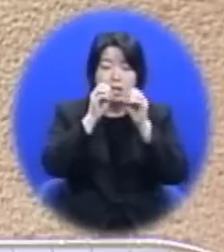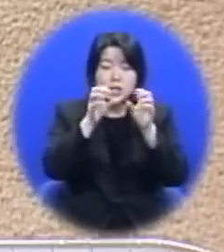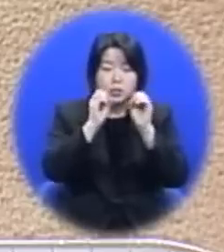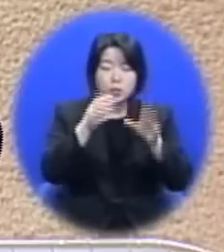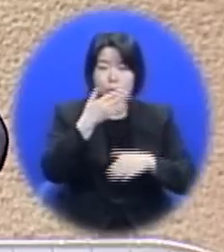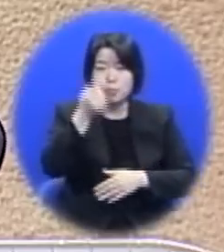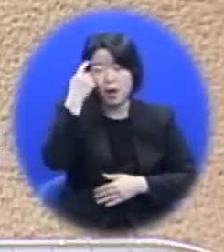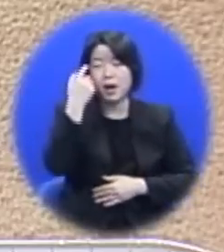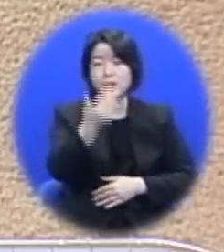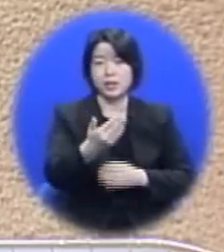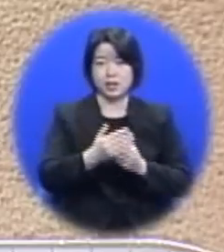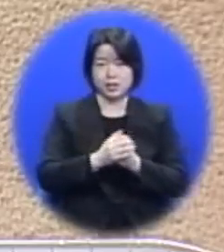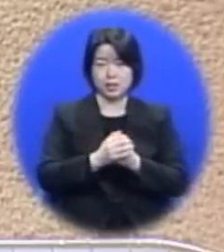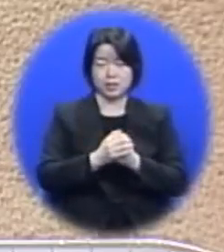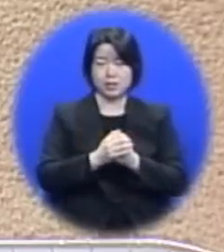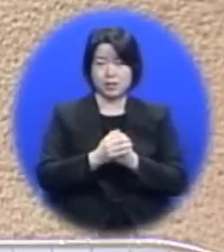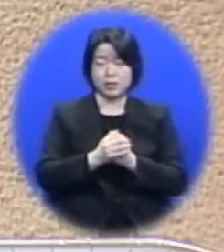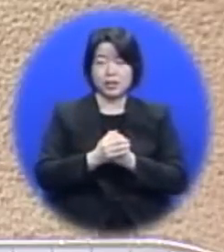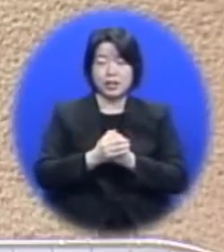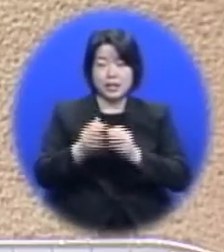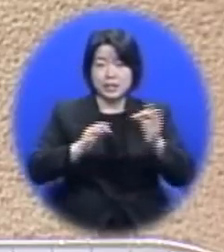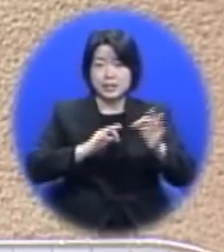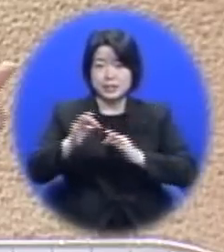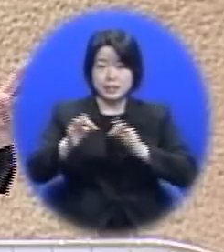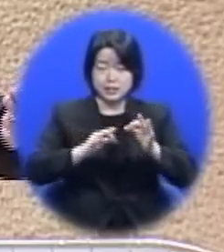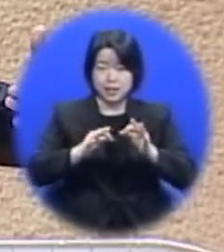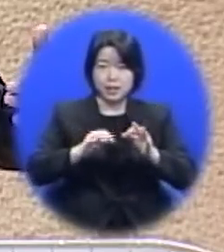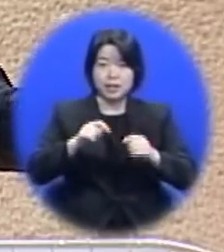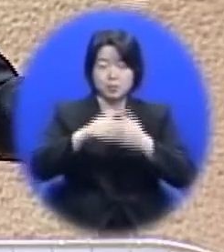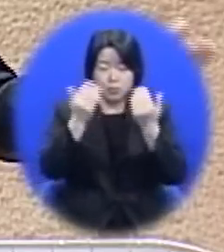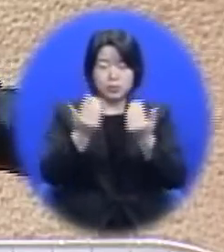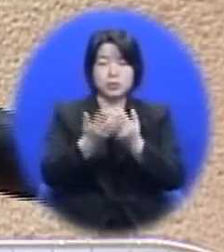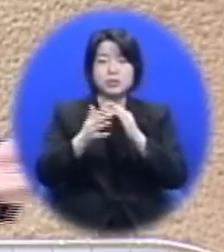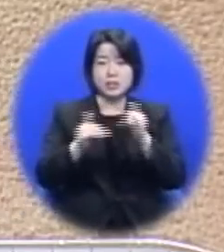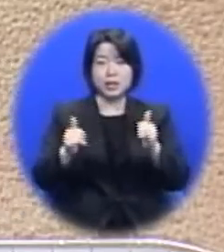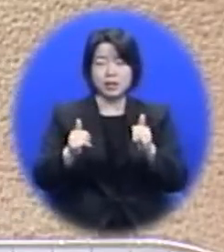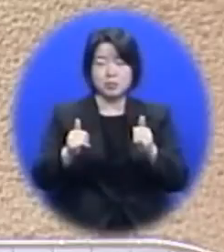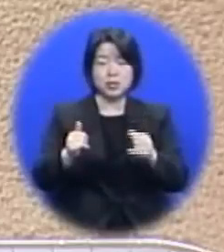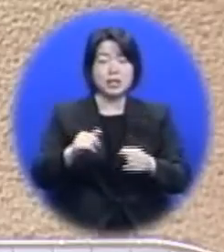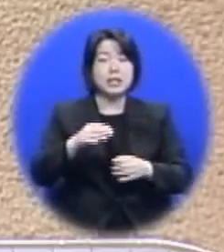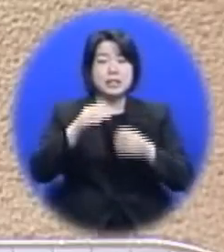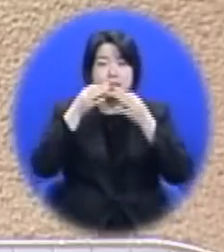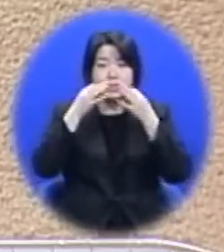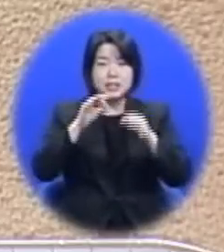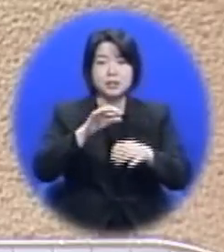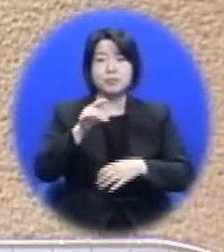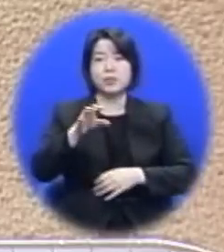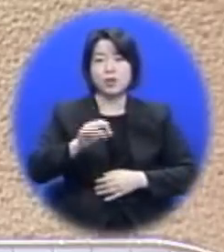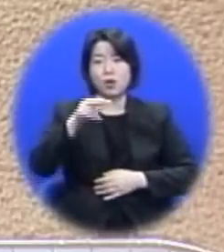그 시장의 상인 중에 그 김영수 권사님 때문에 예수 믿은 사람이 너무나 많다는 것입니다.